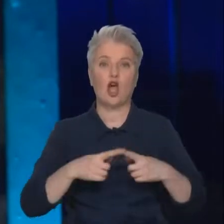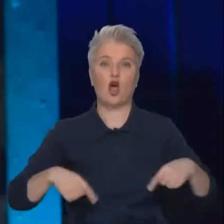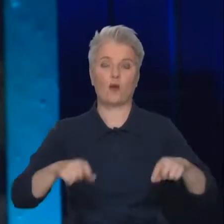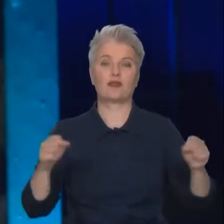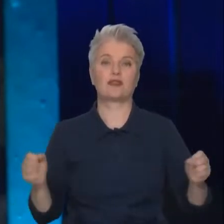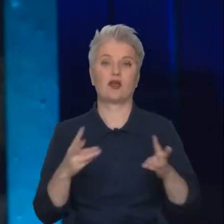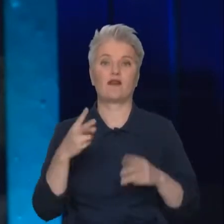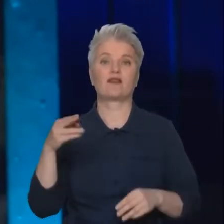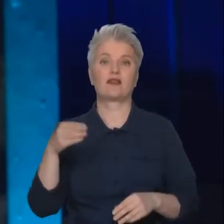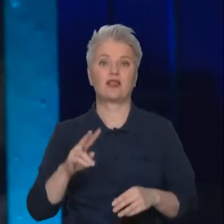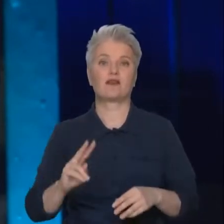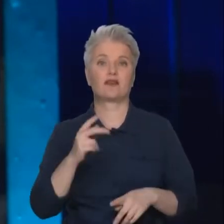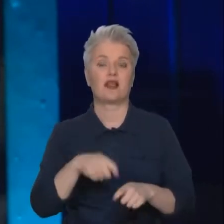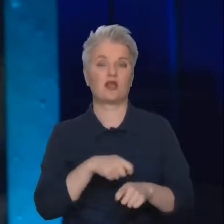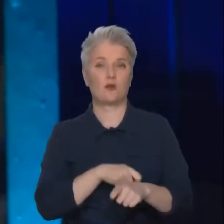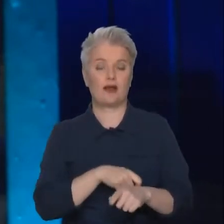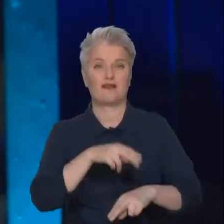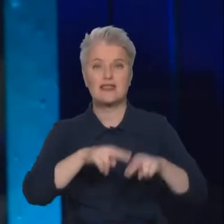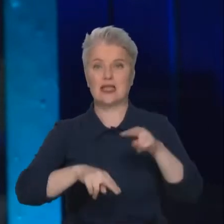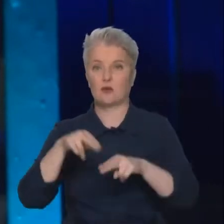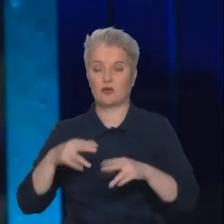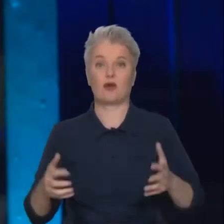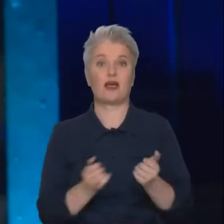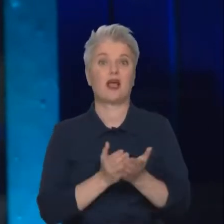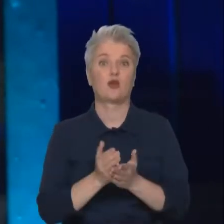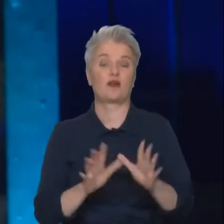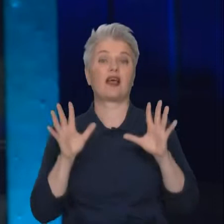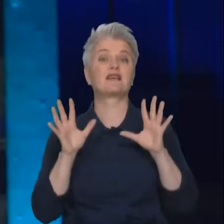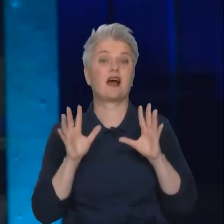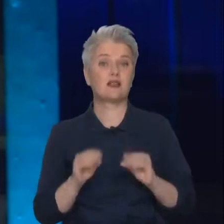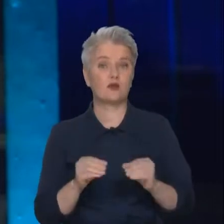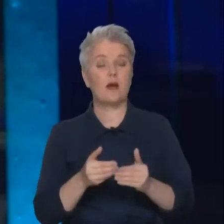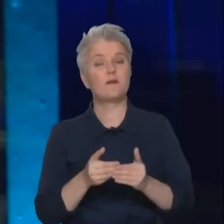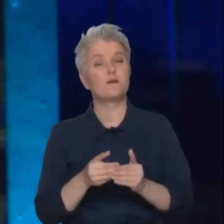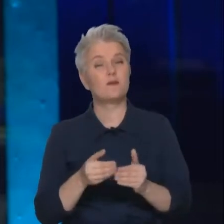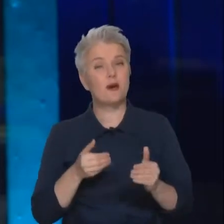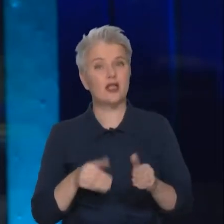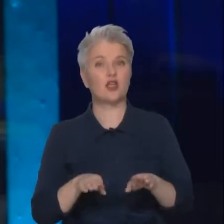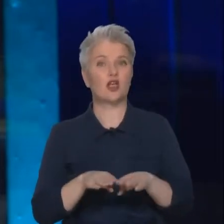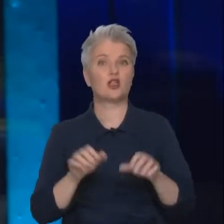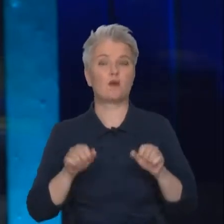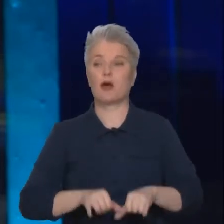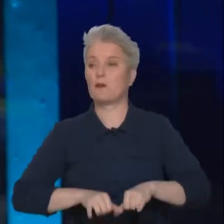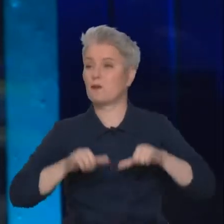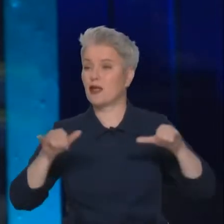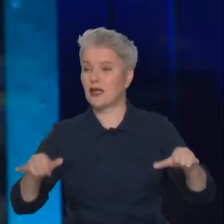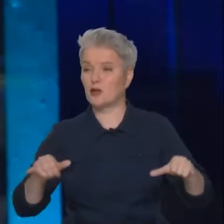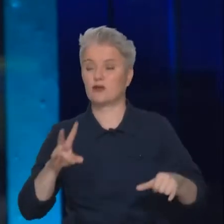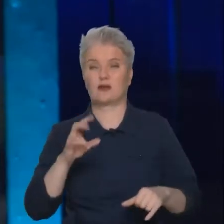квадратних метрів забудови. Рятувальники загасили вогонь, перш ніж він міг перекинутися на ліс і приватні